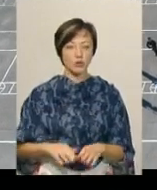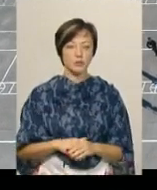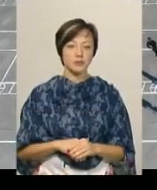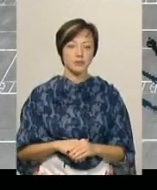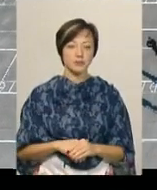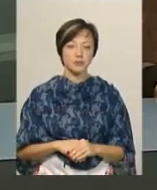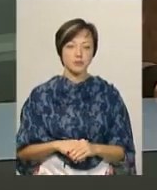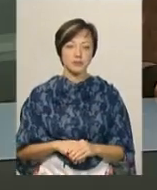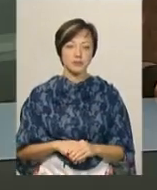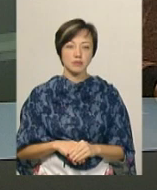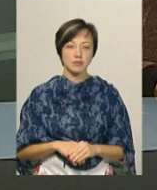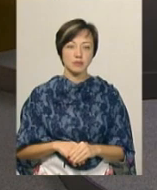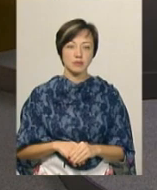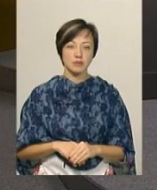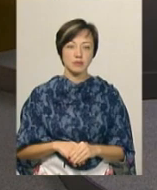Шинкарук.